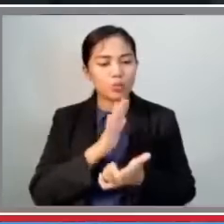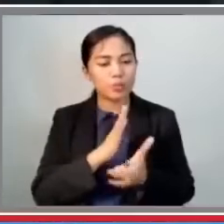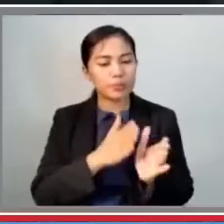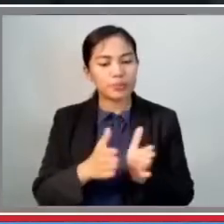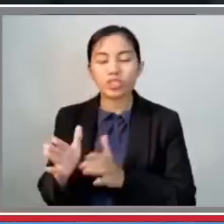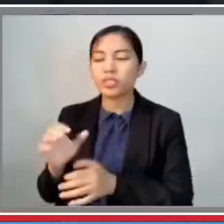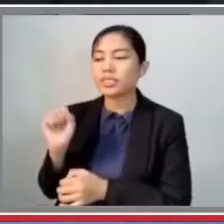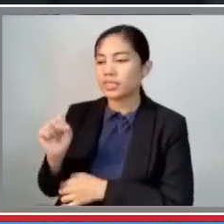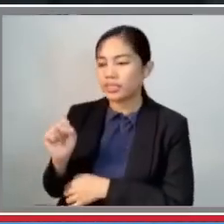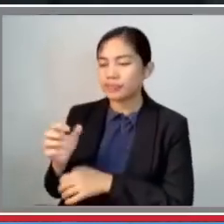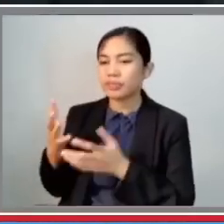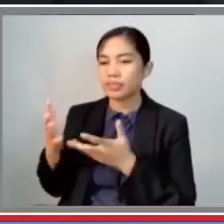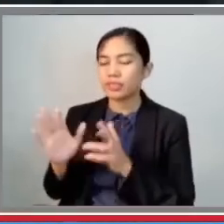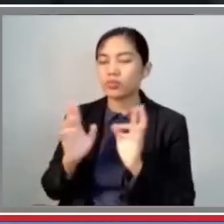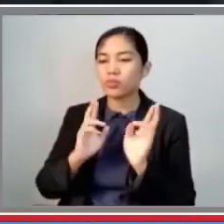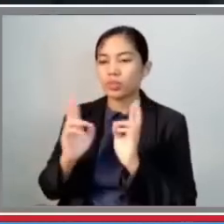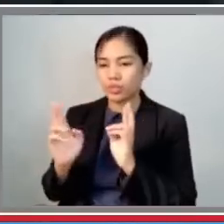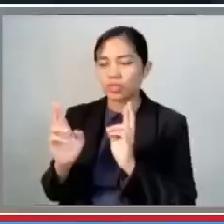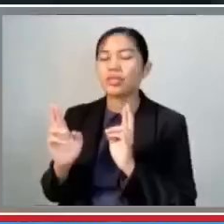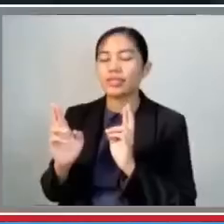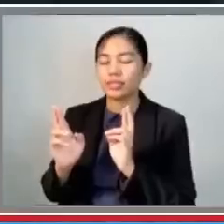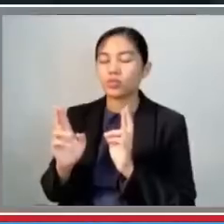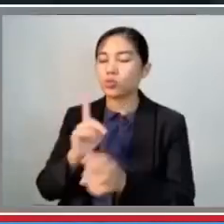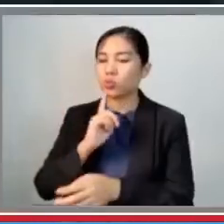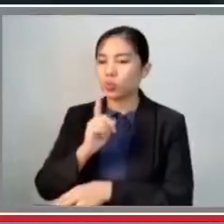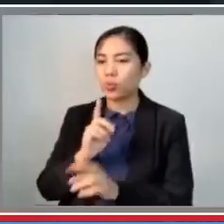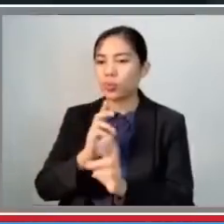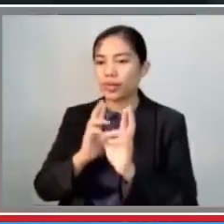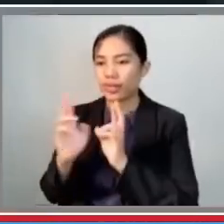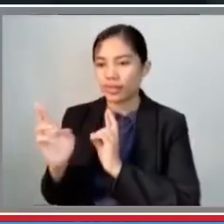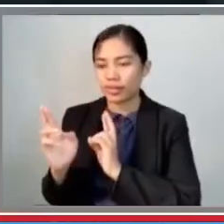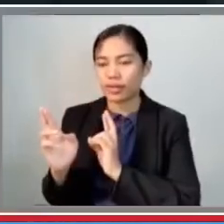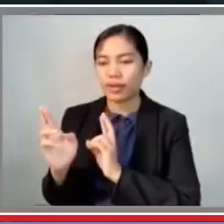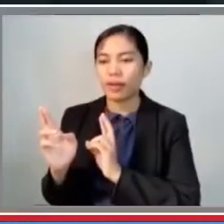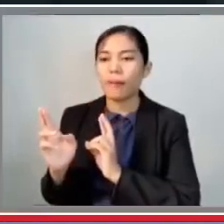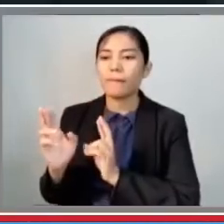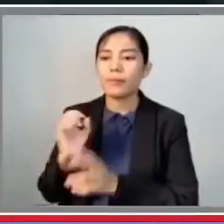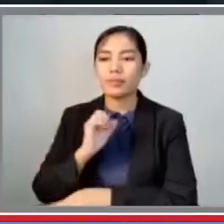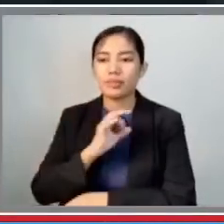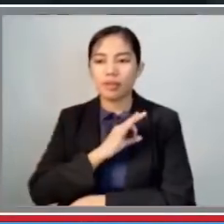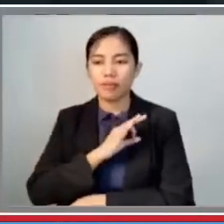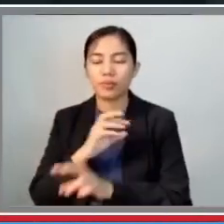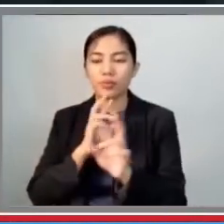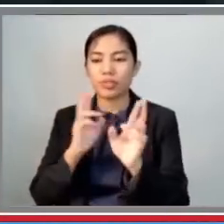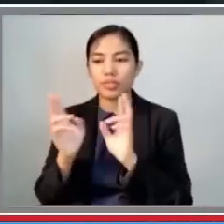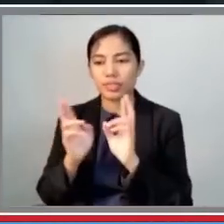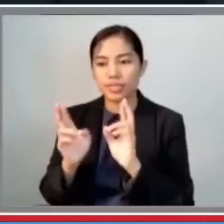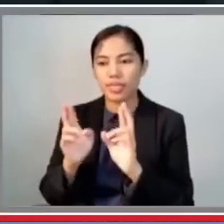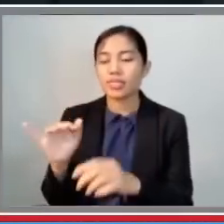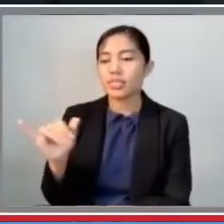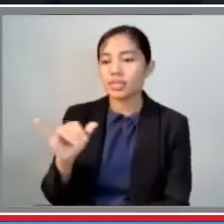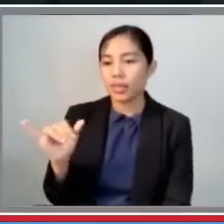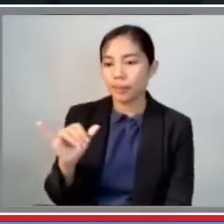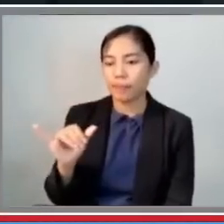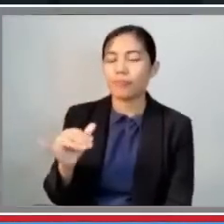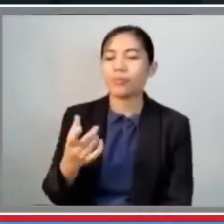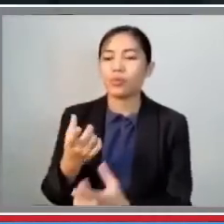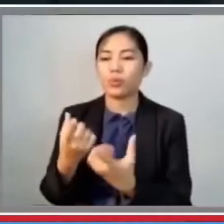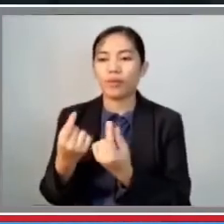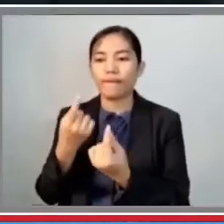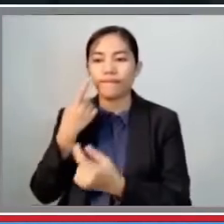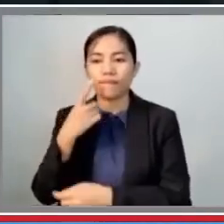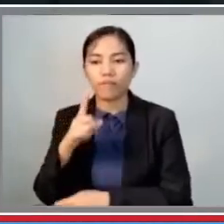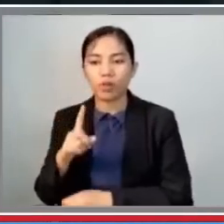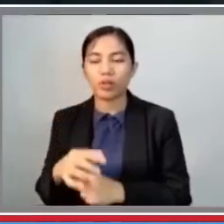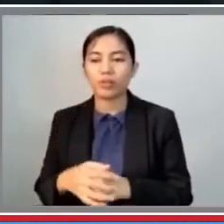masasabi ko po nahanda na po kami dito at ung aming mga personel at ganun din po ung kailangan na gawin po dito sa Actually